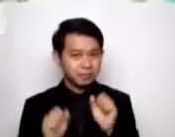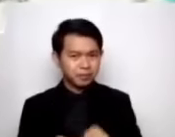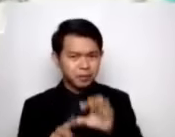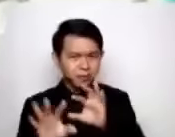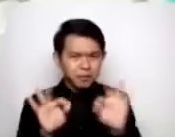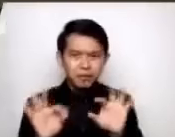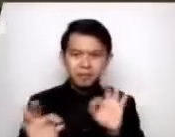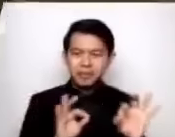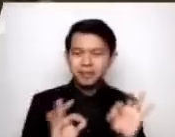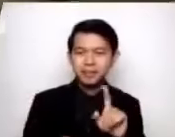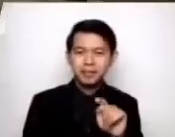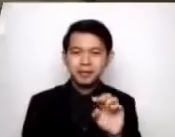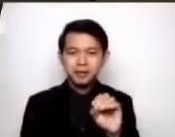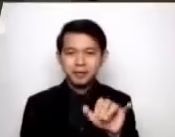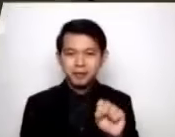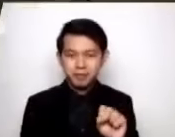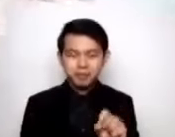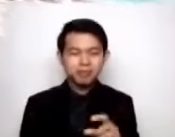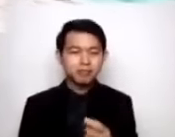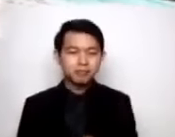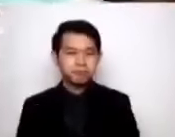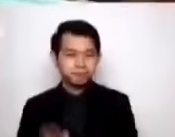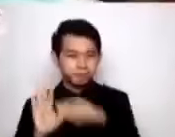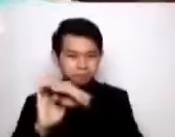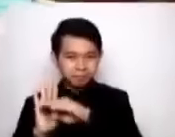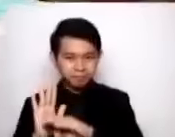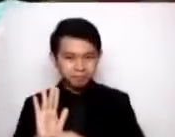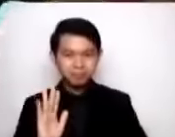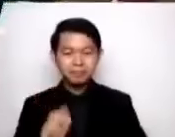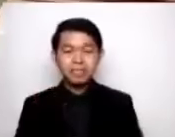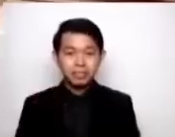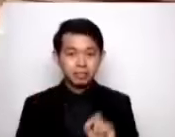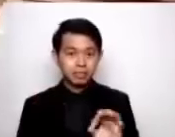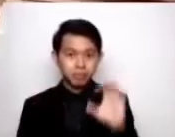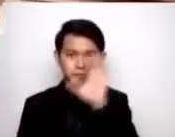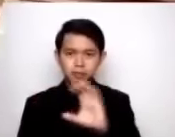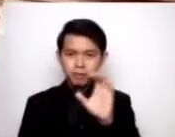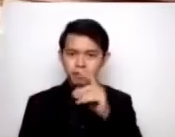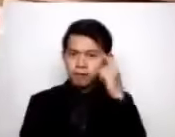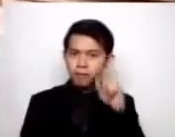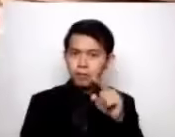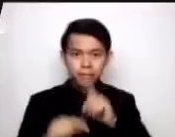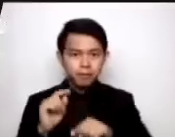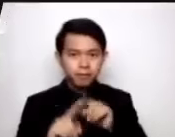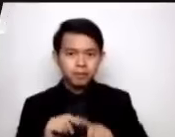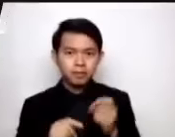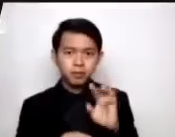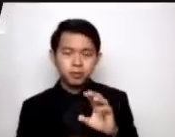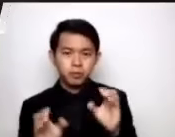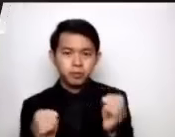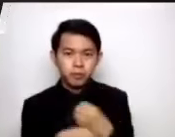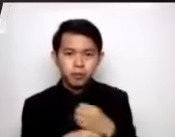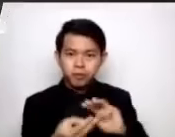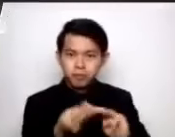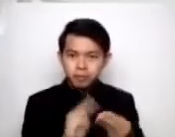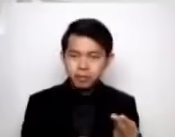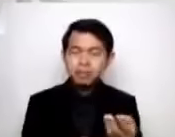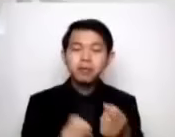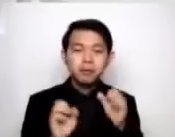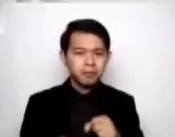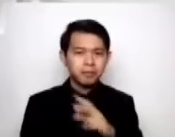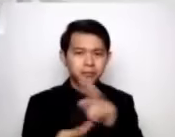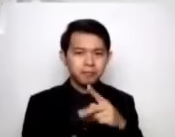70 pesos to 200 pesos. Kung ang hanap naman ay para sa mga kaibigan o kaopisina. Perfect ang 3 for 100